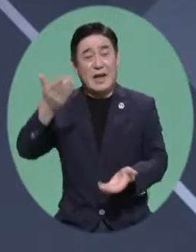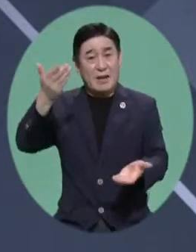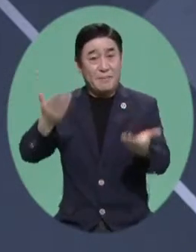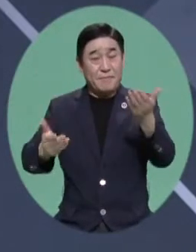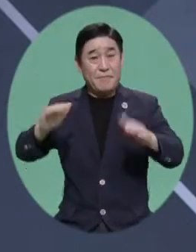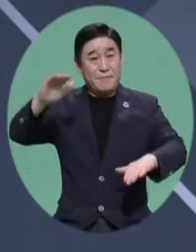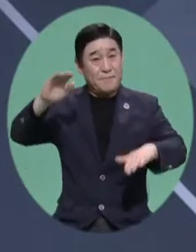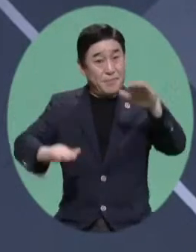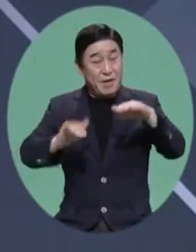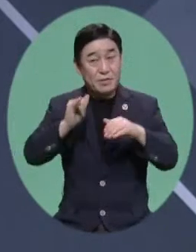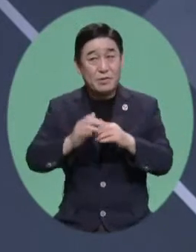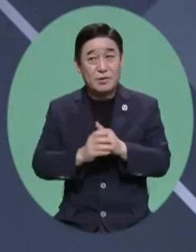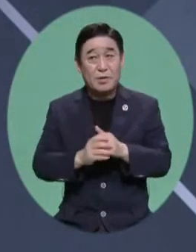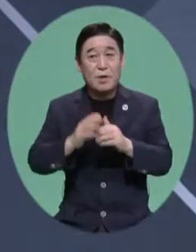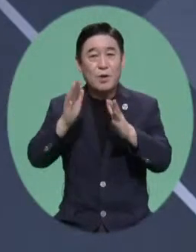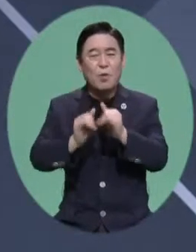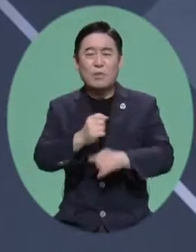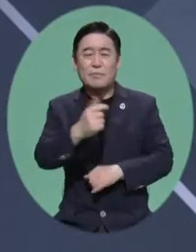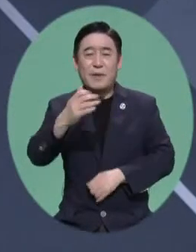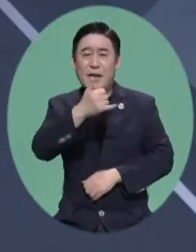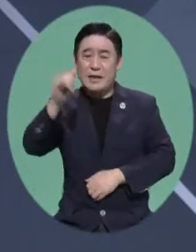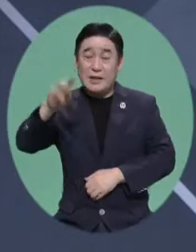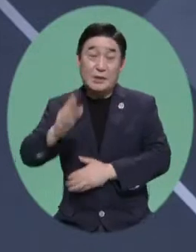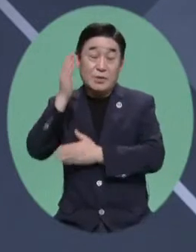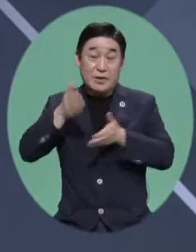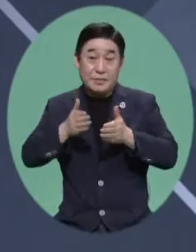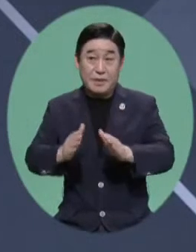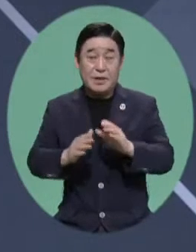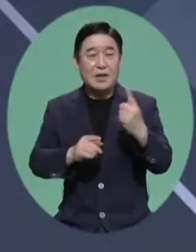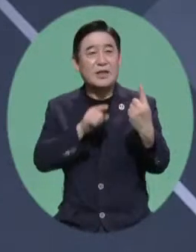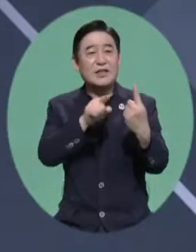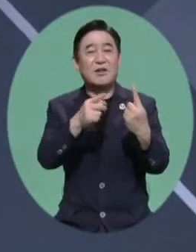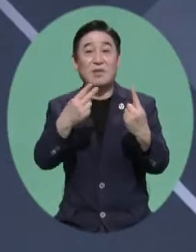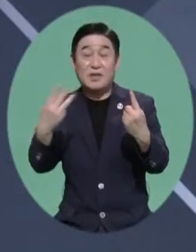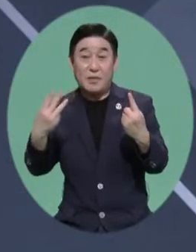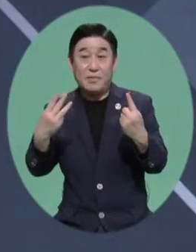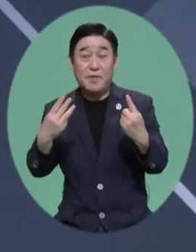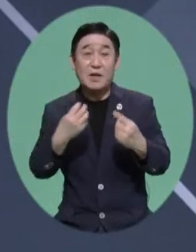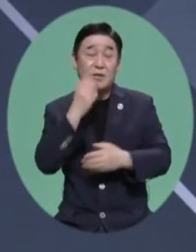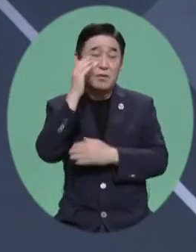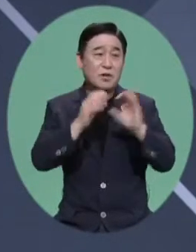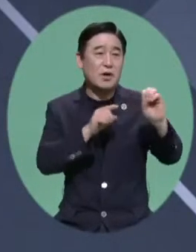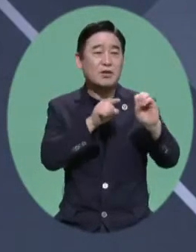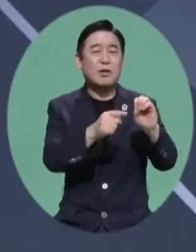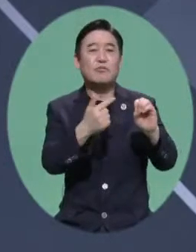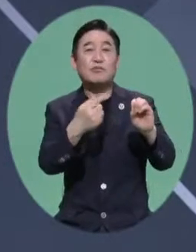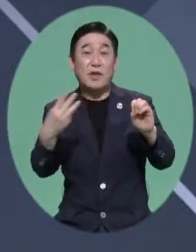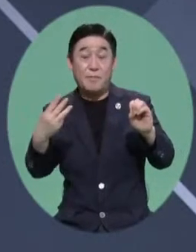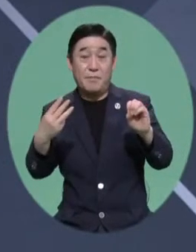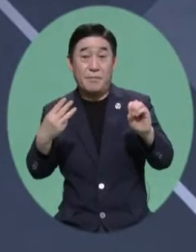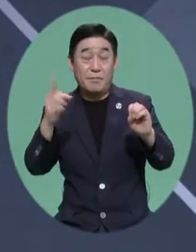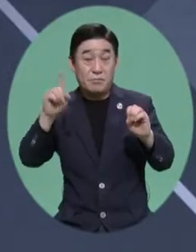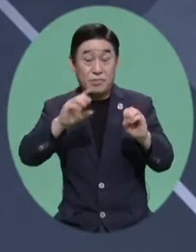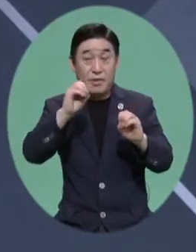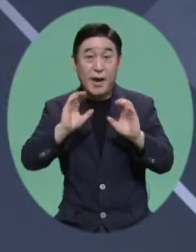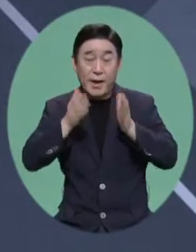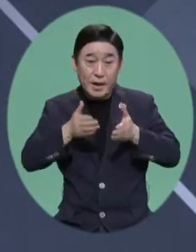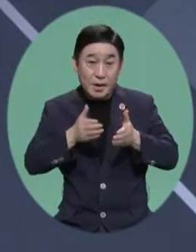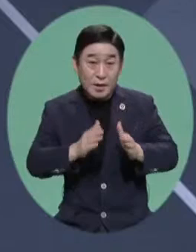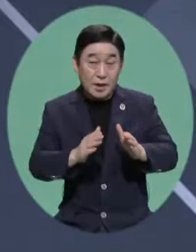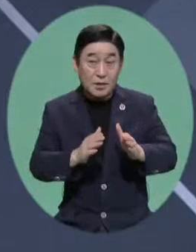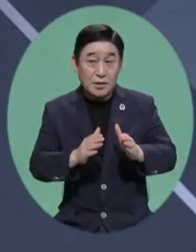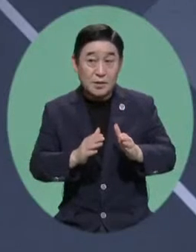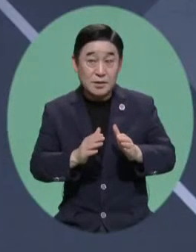입니다 공무원이 많은 세종시의 출생률이 은 0점 1.23 인데 서울시는 0점 목사 밉니다 출산